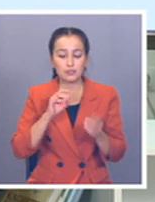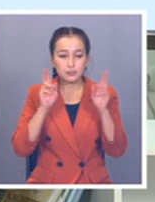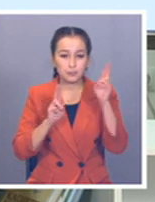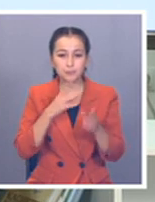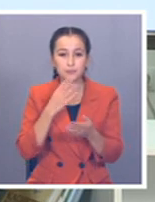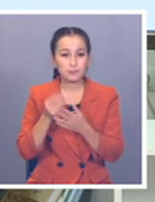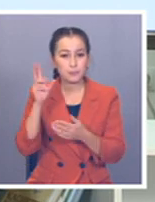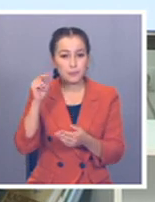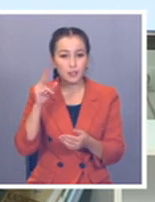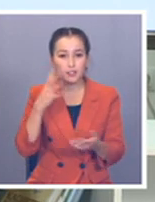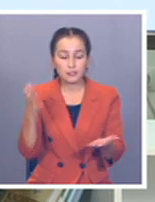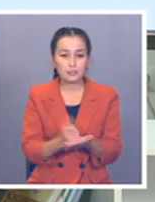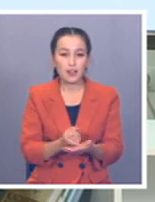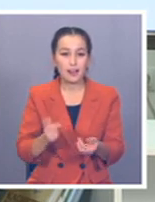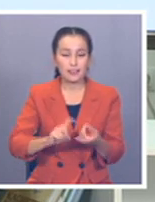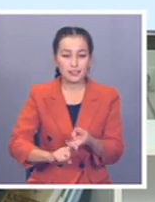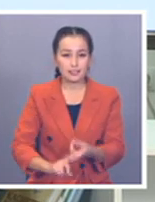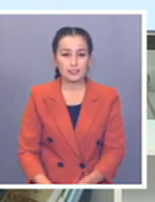көрейік.